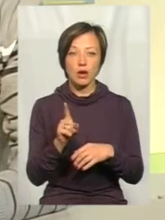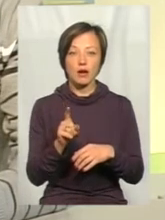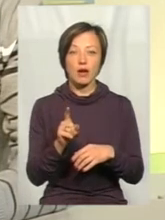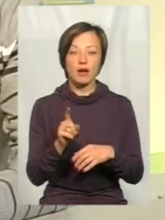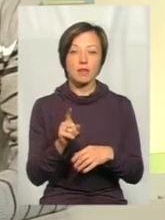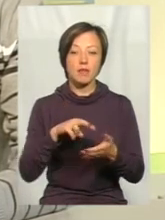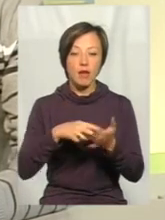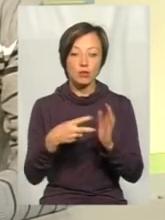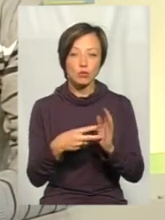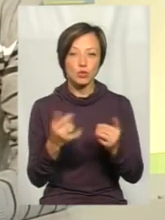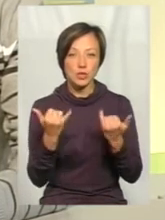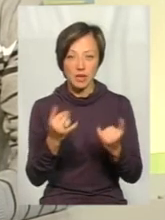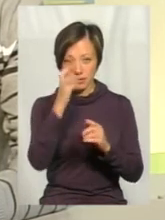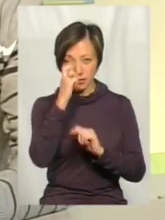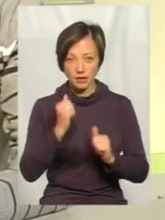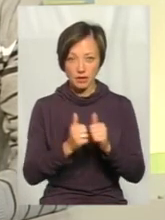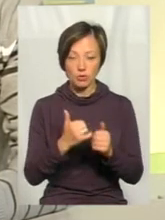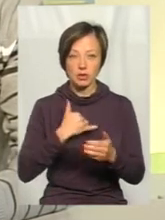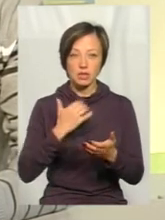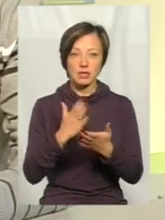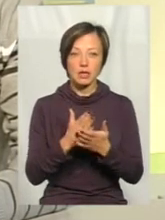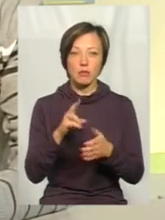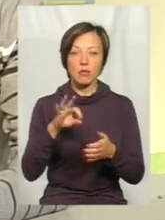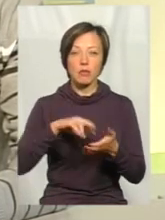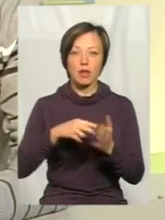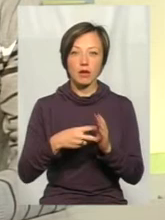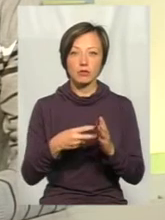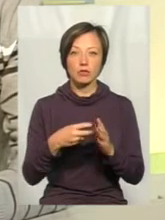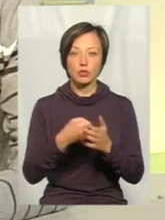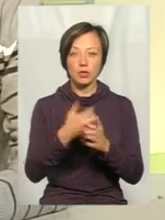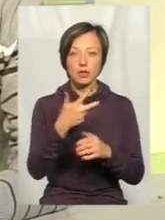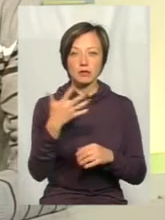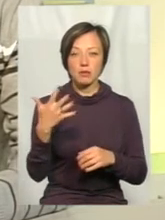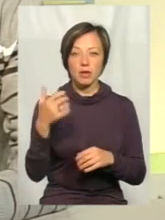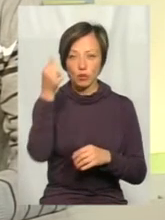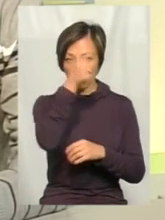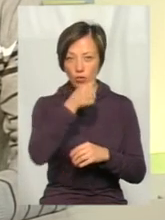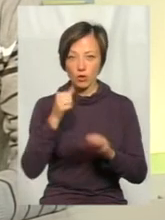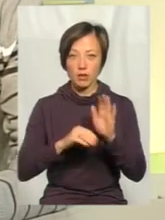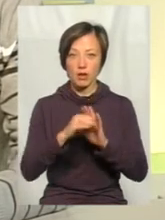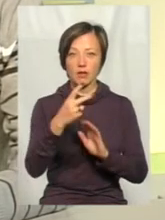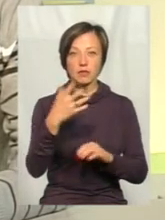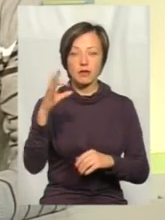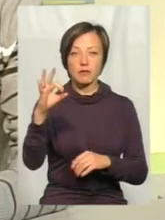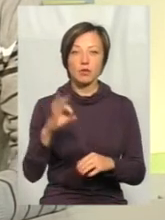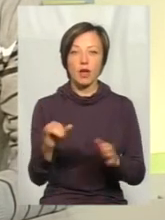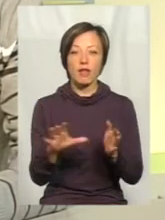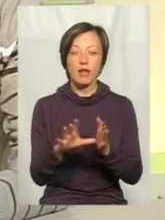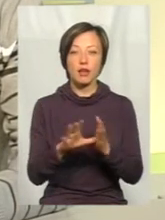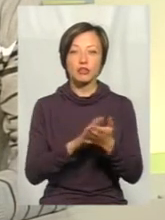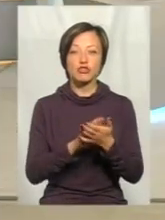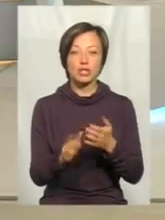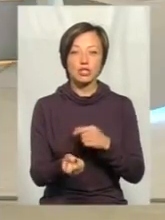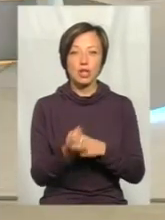ставимо зараз як країна, тому що у нас є по плану до 2035 року дійти позначки 25% енергії з чистих джерел,